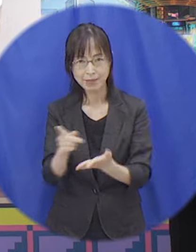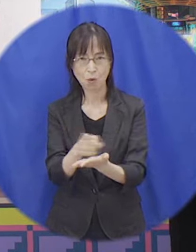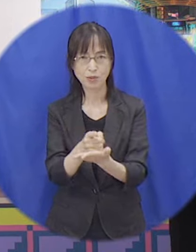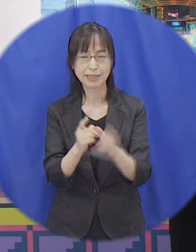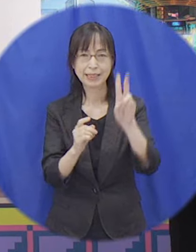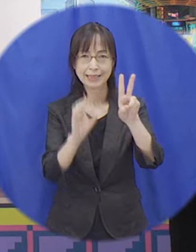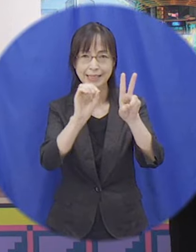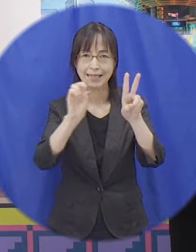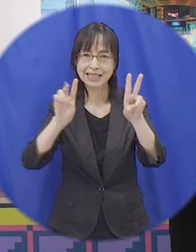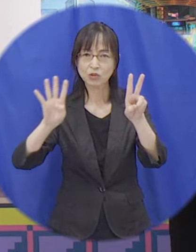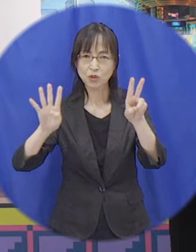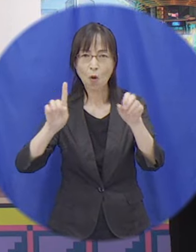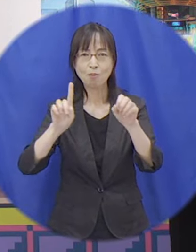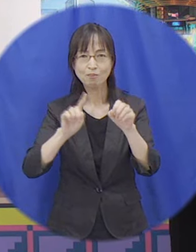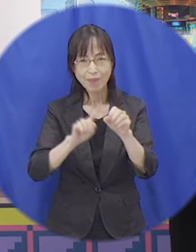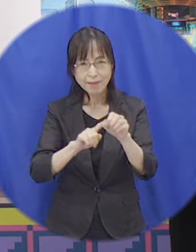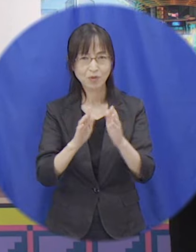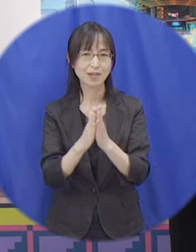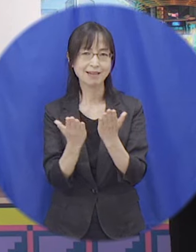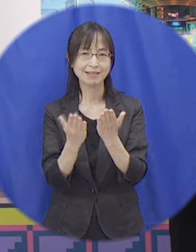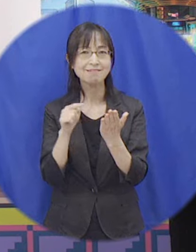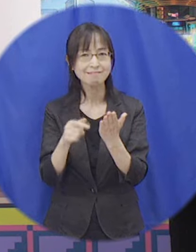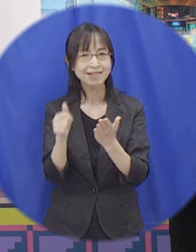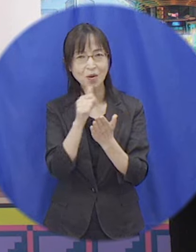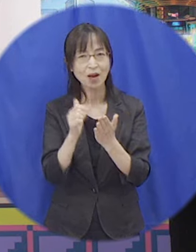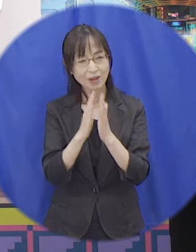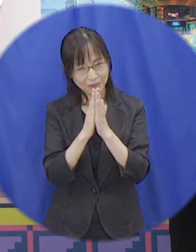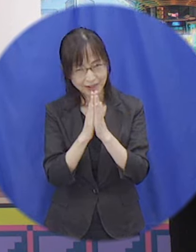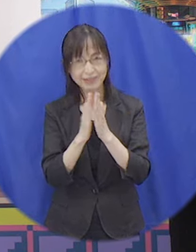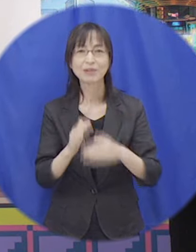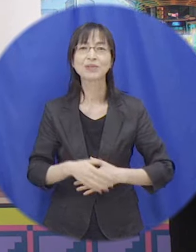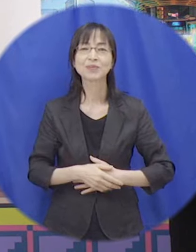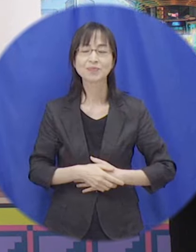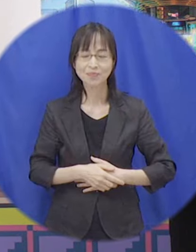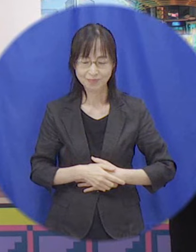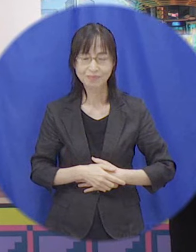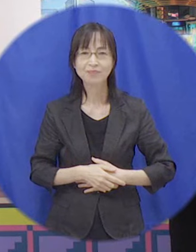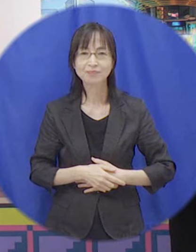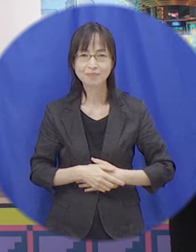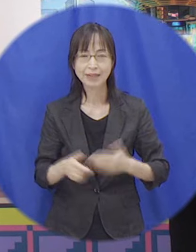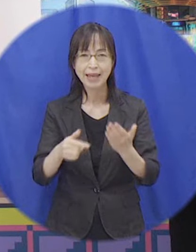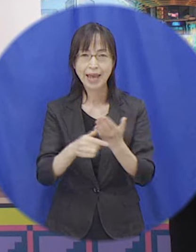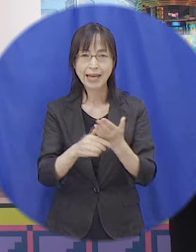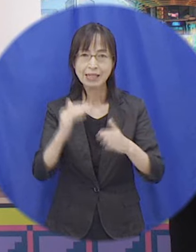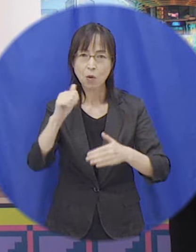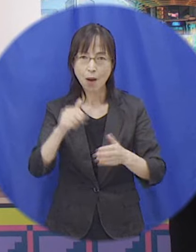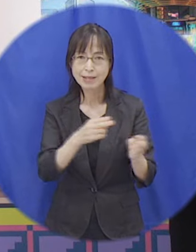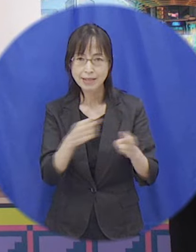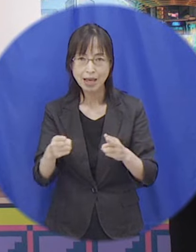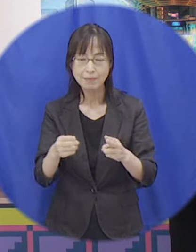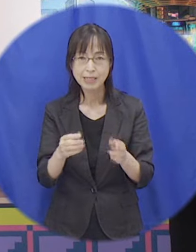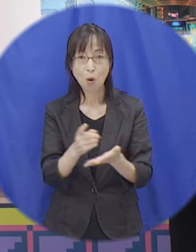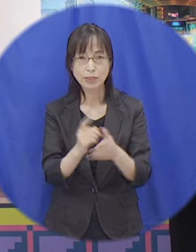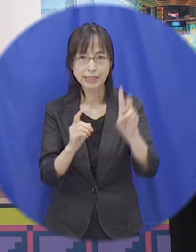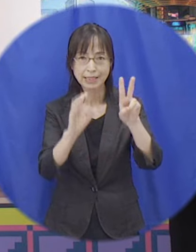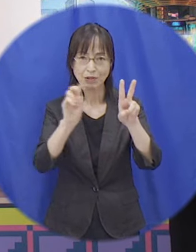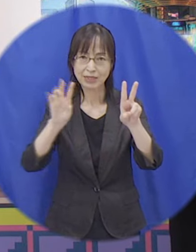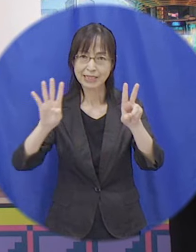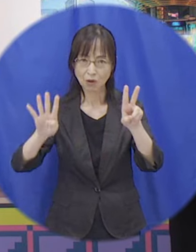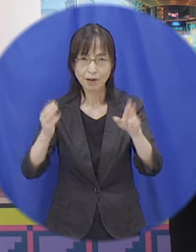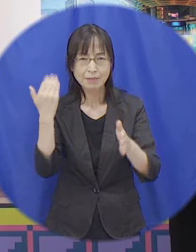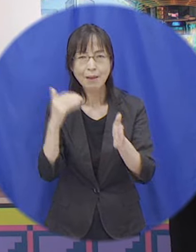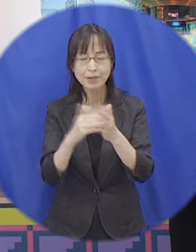針2024の冊子です。これをちょっとご紹介お願いします。 は い、 こちらの駅コア整備方針2024はこれま